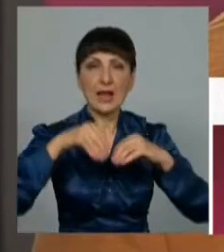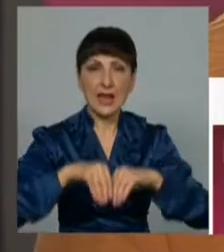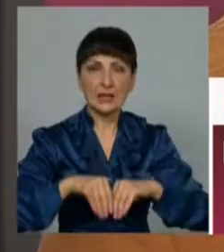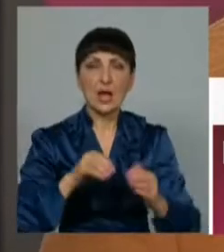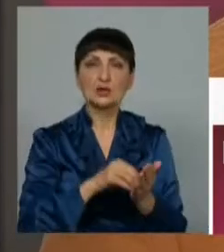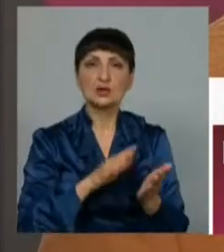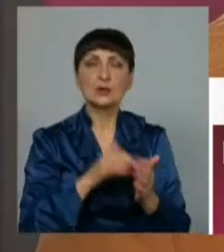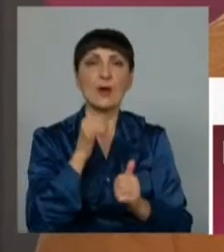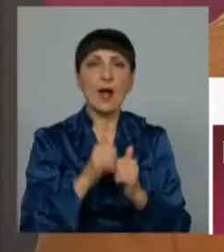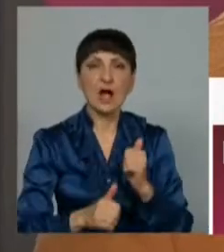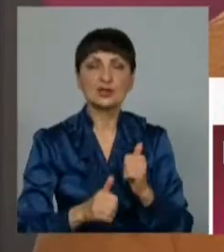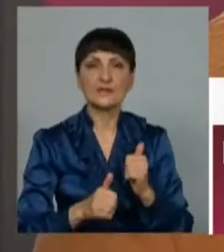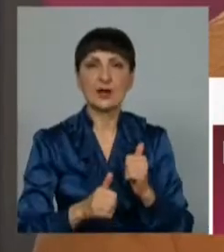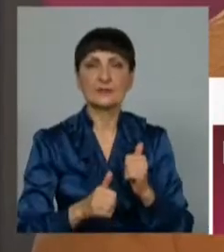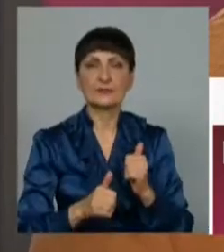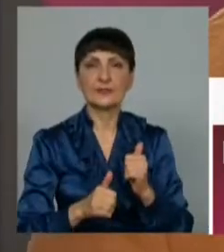учетом